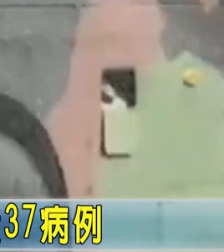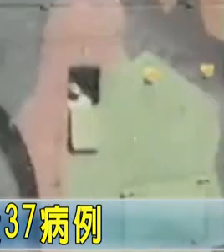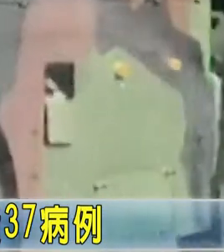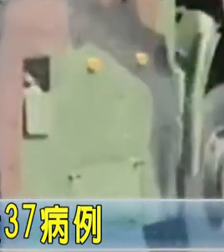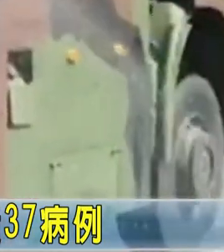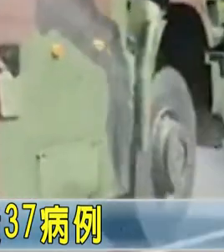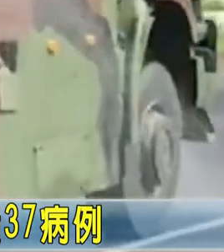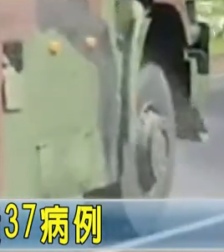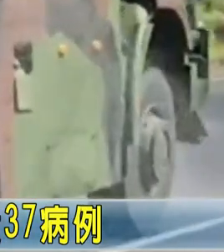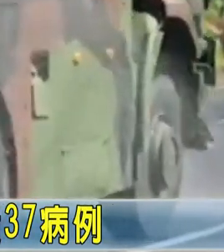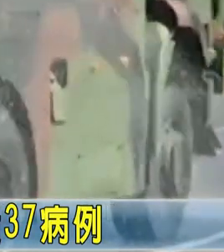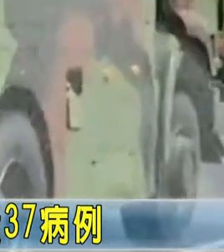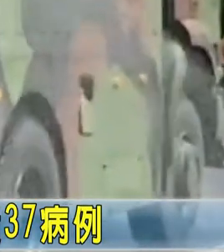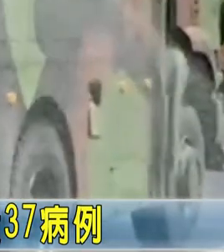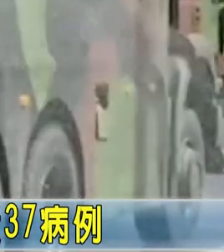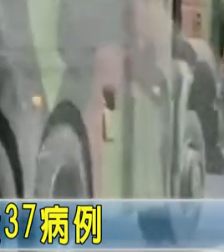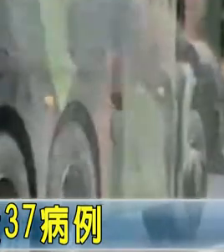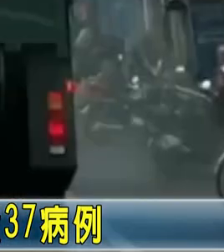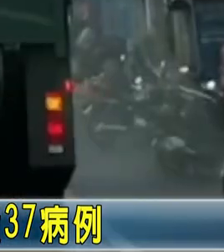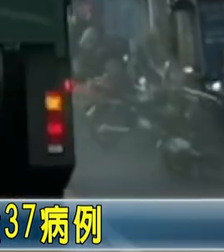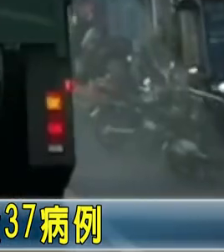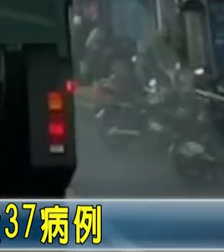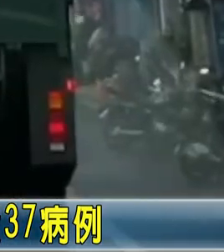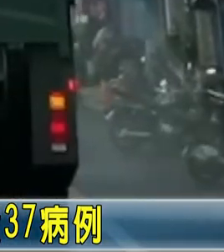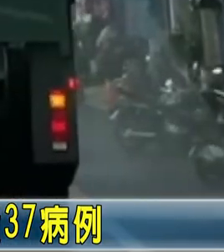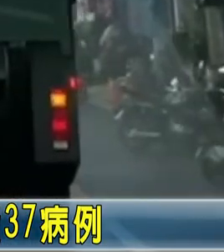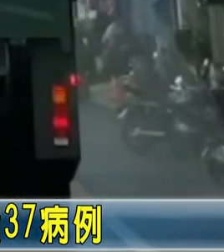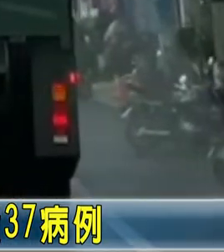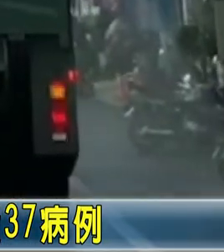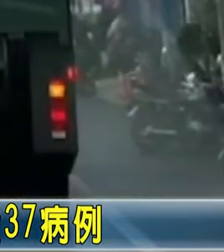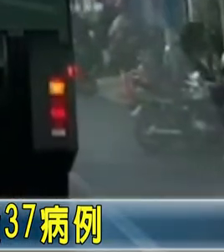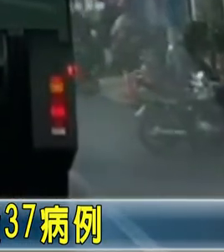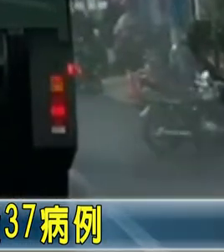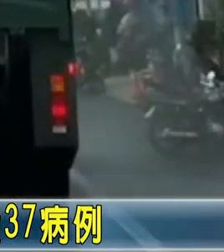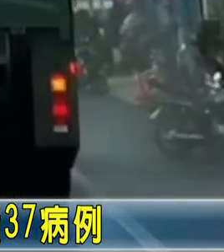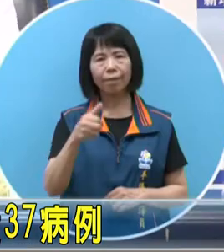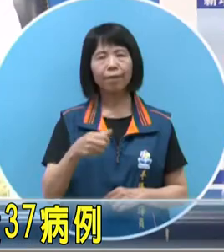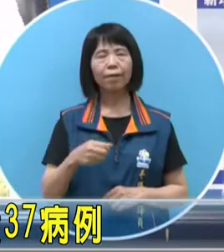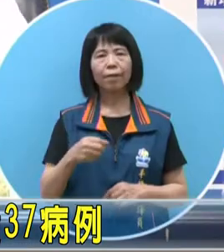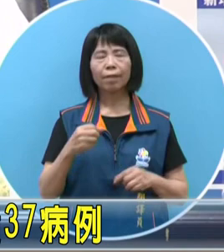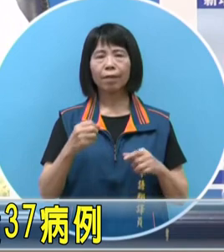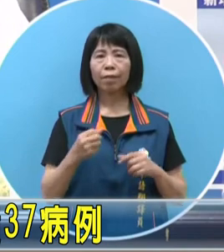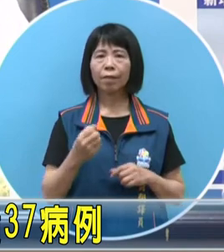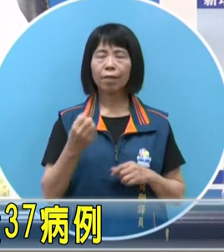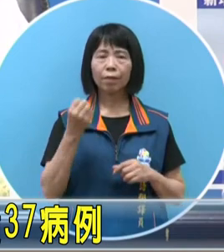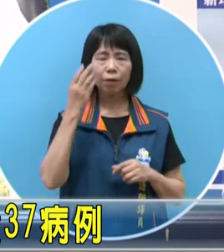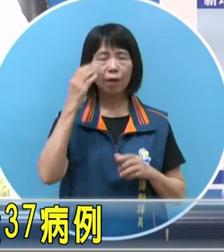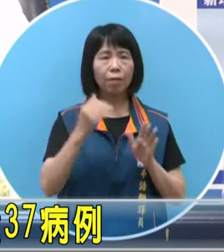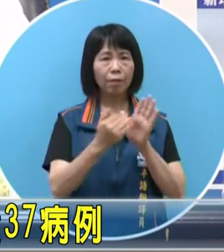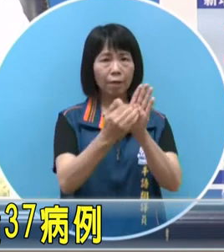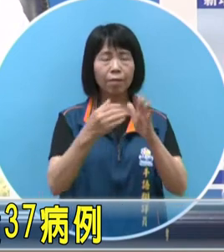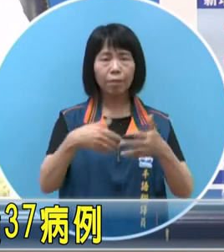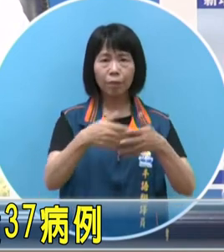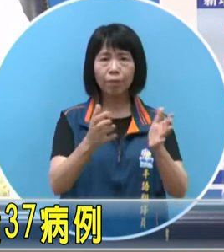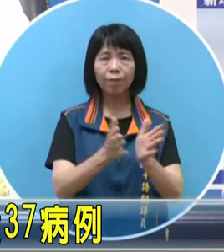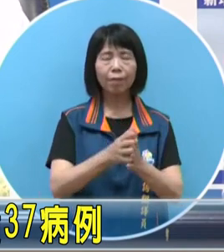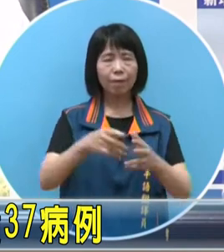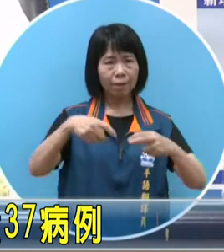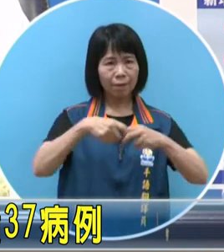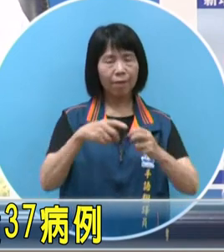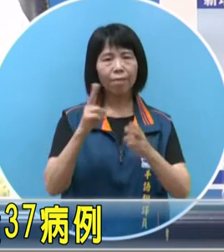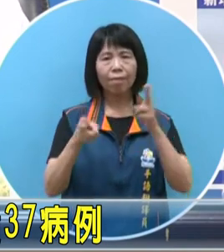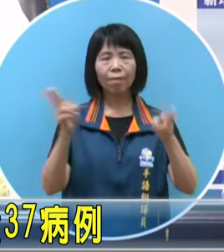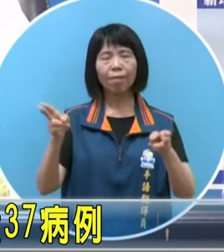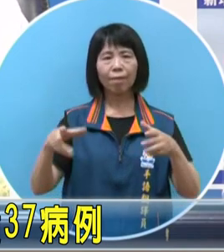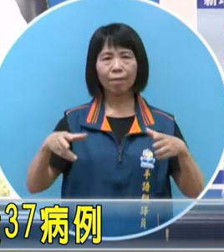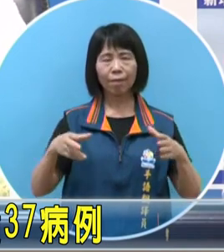让花莲的疫情获得有效控制。 我要谢谢花防部李荣华指挥官，